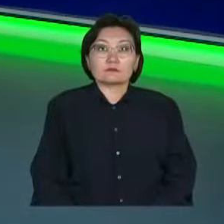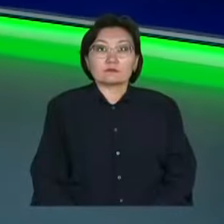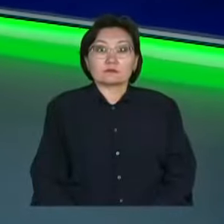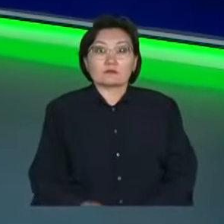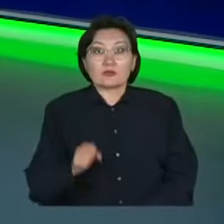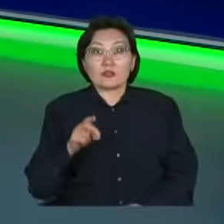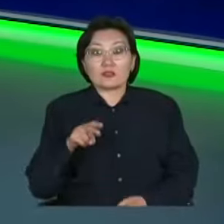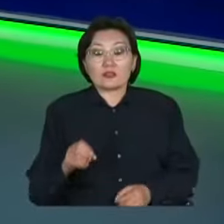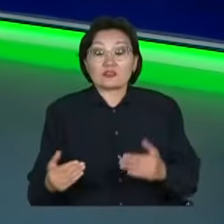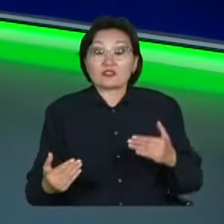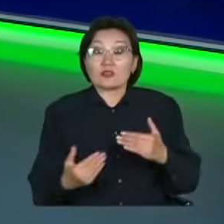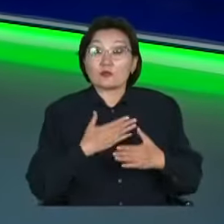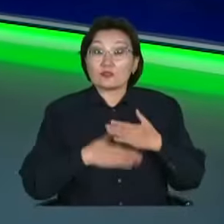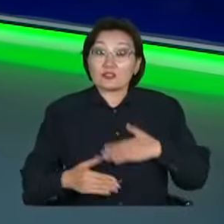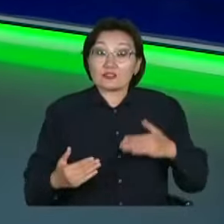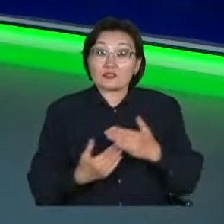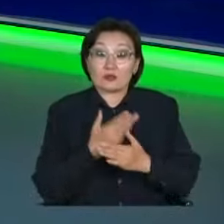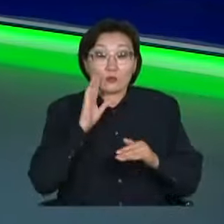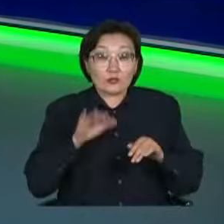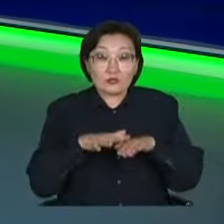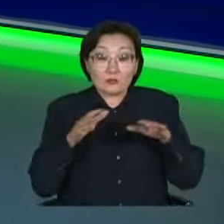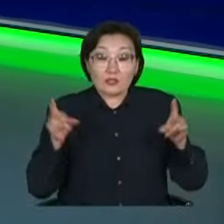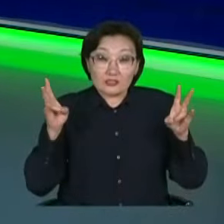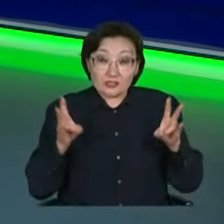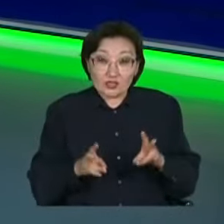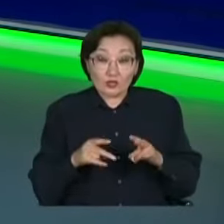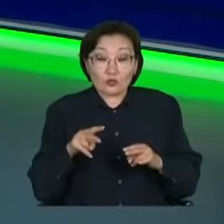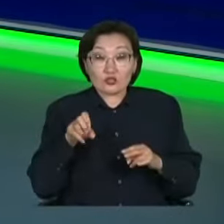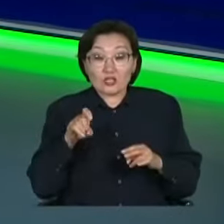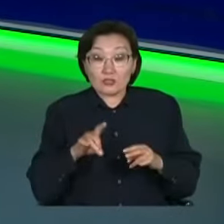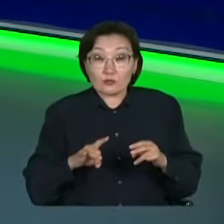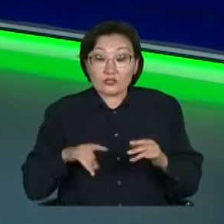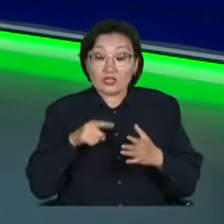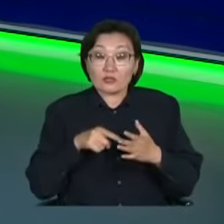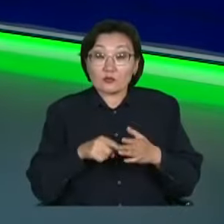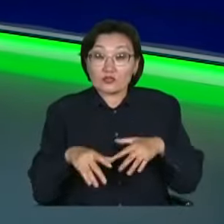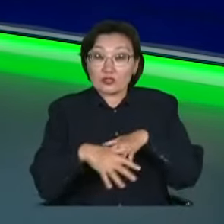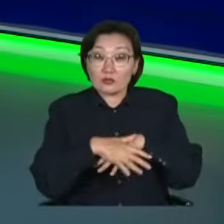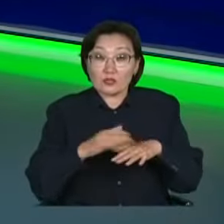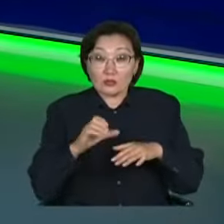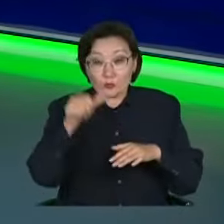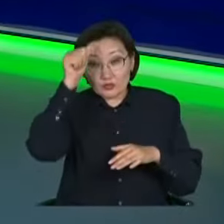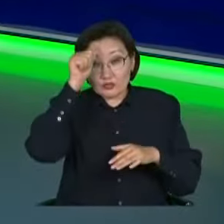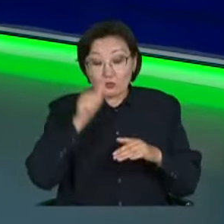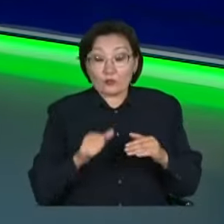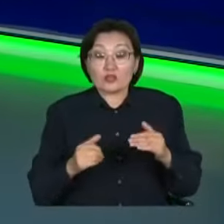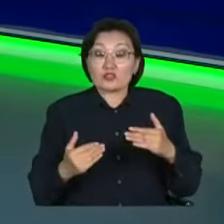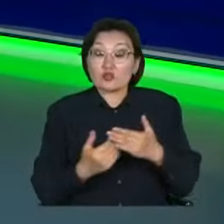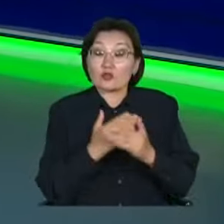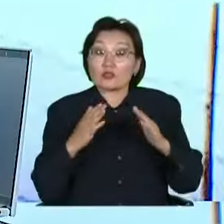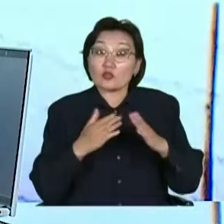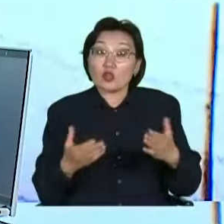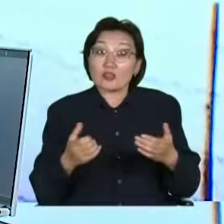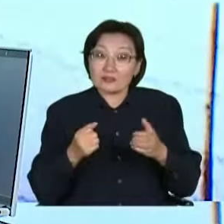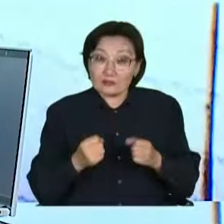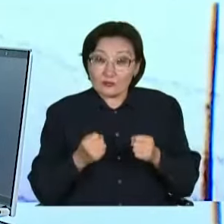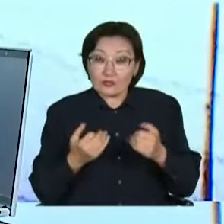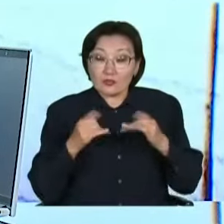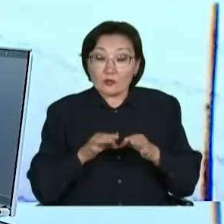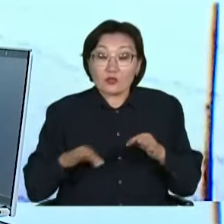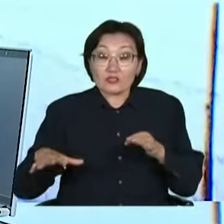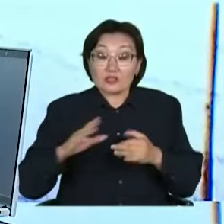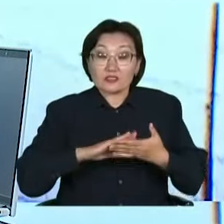Ақ жолтай ақпар. Су тасқыны кезінде зардап шеккен Құлсары қаласының тұрғындары қыркүйек айында қоныс тойын тойлайды. Қазір